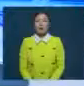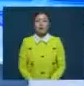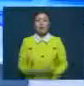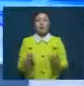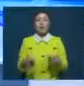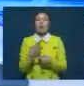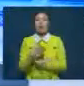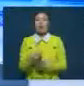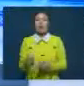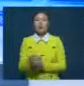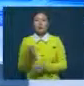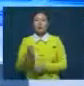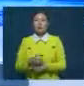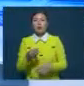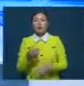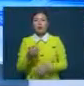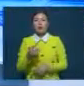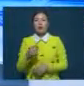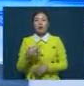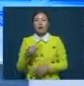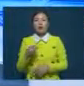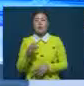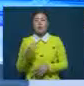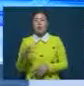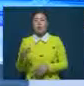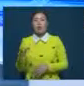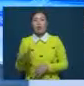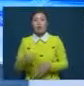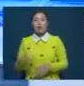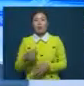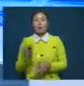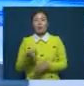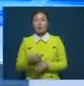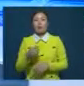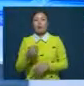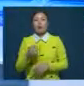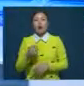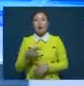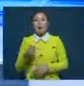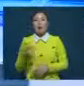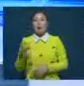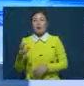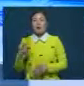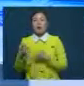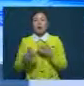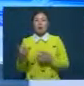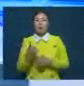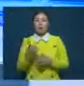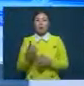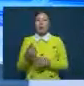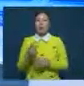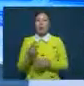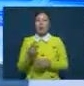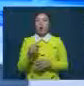Өзгеде ақпарат, облыс әкімі Ералы Тоғжанов самбадан әлем чемпионы, Рамазан Мамаев пен дзюдодан әлем біріншілігінің қола жүлдегері